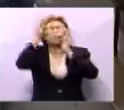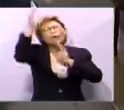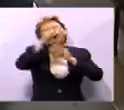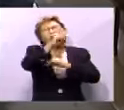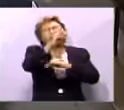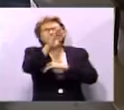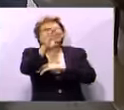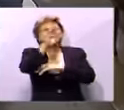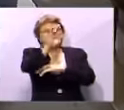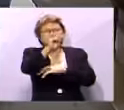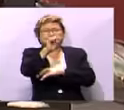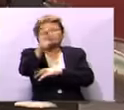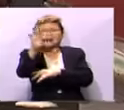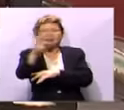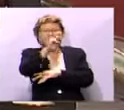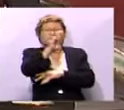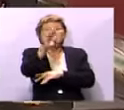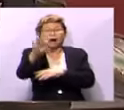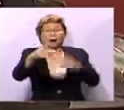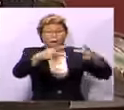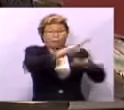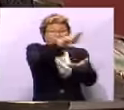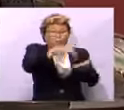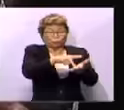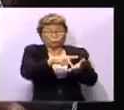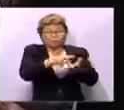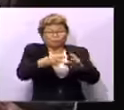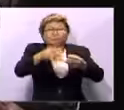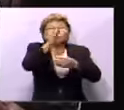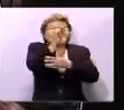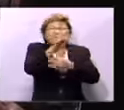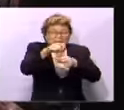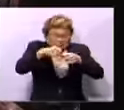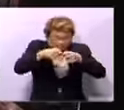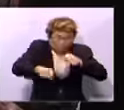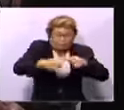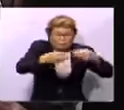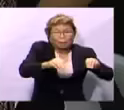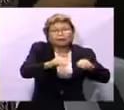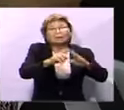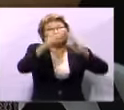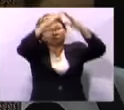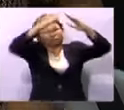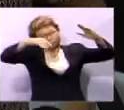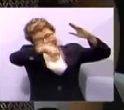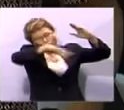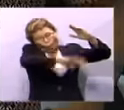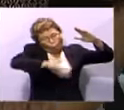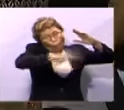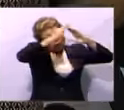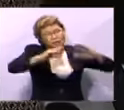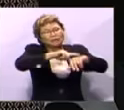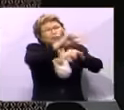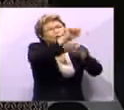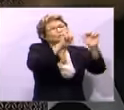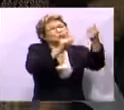of Records sebagai pusat pasar lamba yang terbesar di bawah satu bumbung. Acara yang diadakan setiap Sabtu dan Ahad dari pukul 10